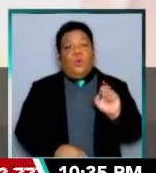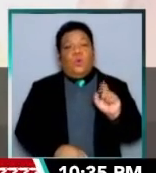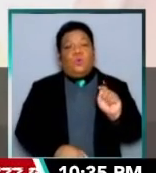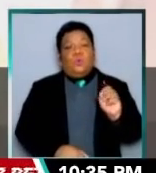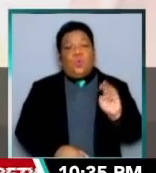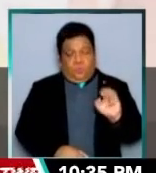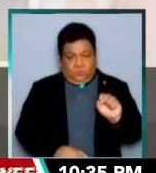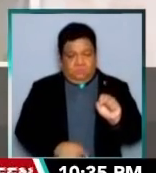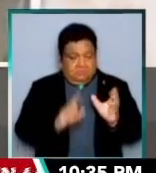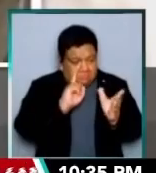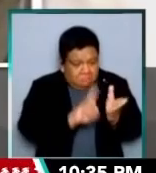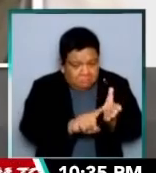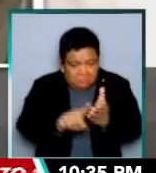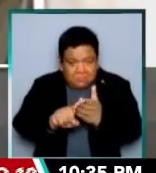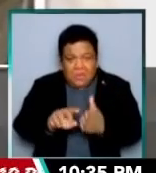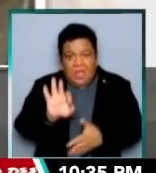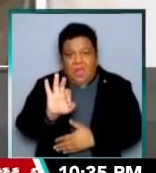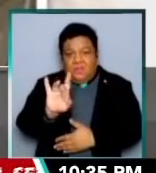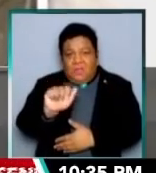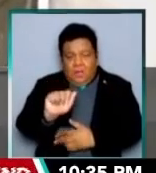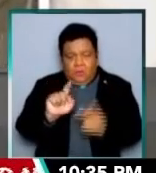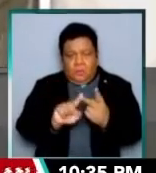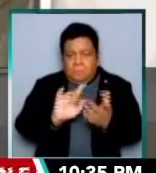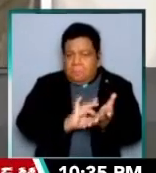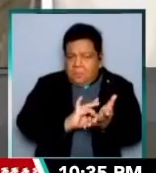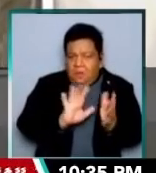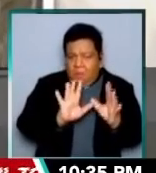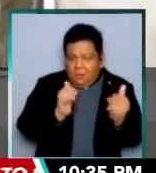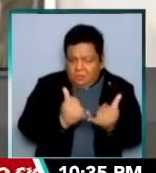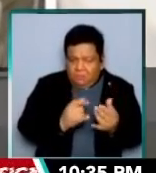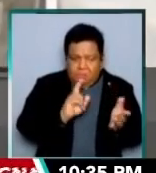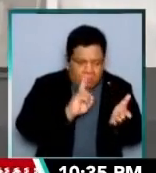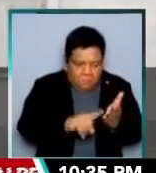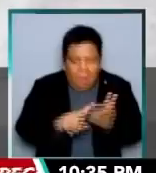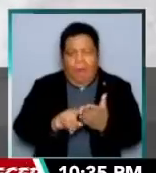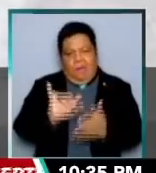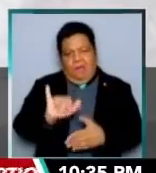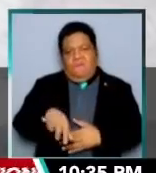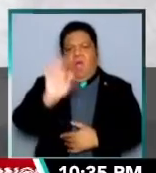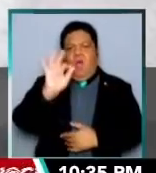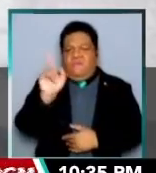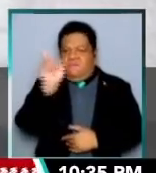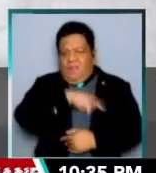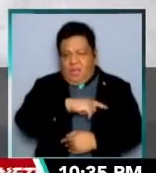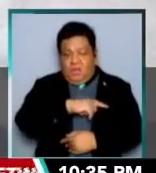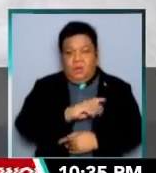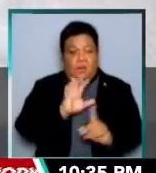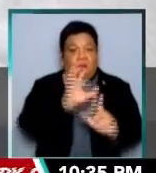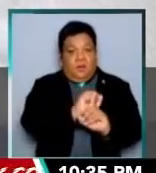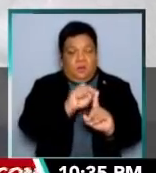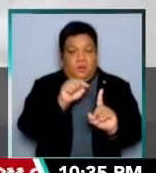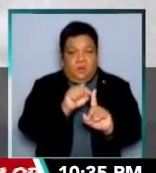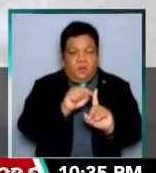Administration at ng isang pharmaceutical company at kinumpirma nilang peke ang mga gamot. Arestado sa operasyon ng suspect na